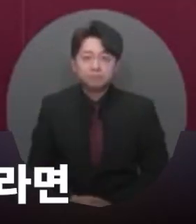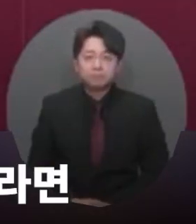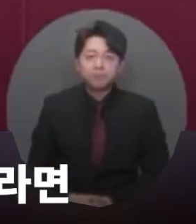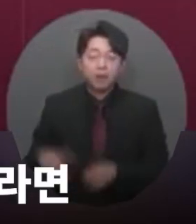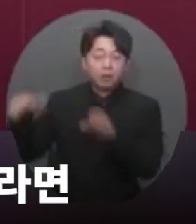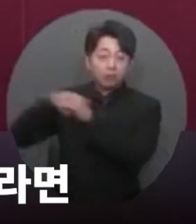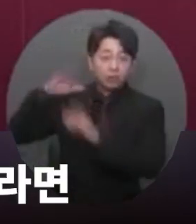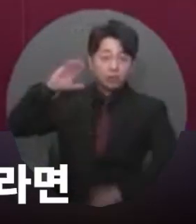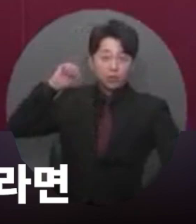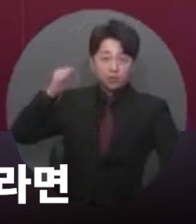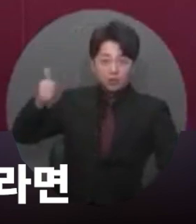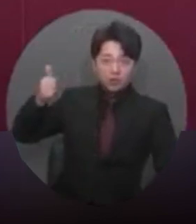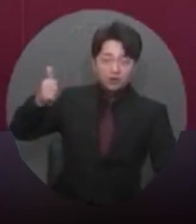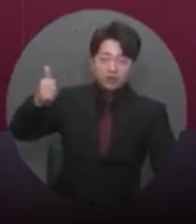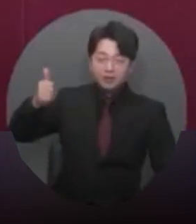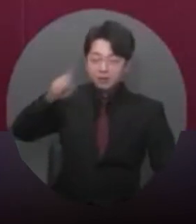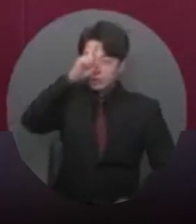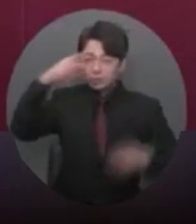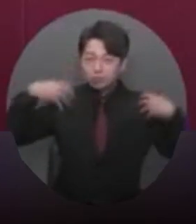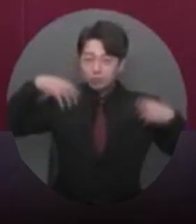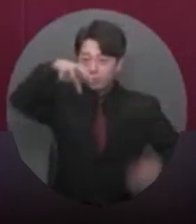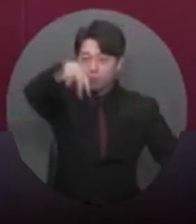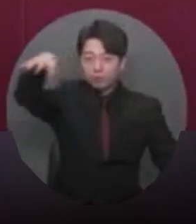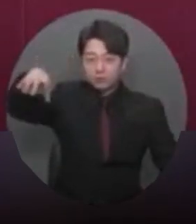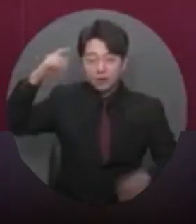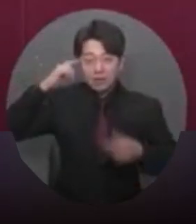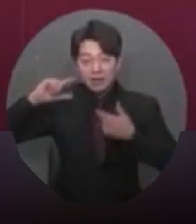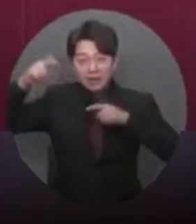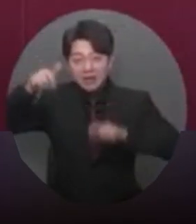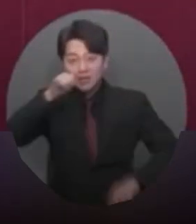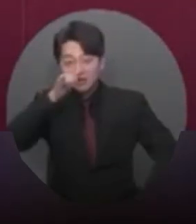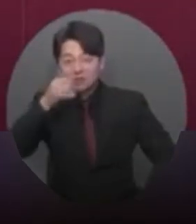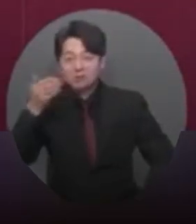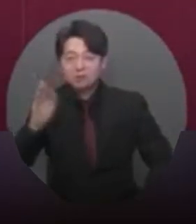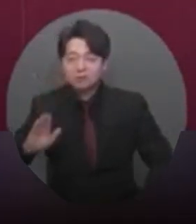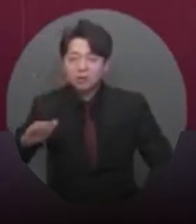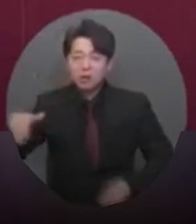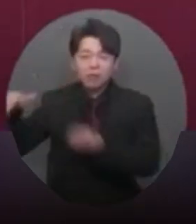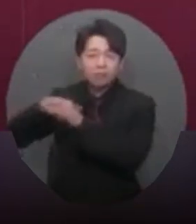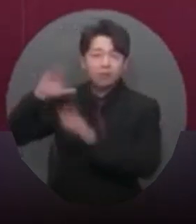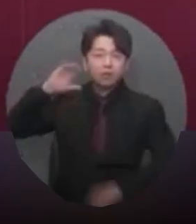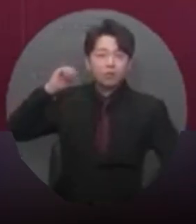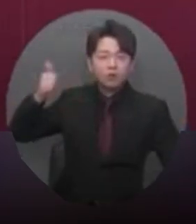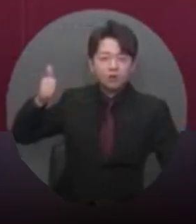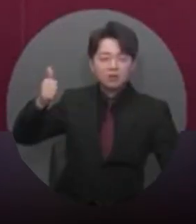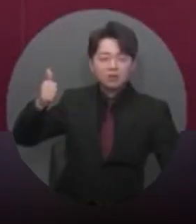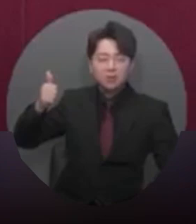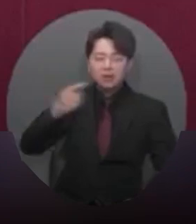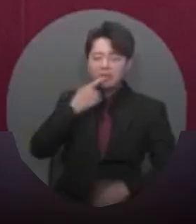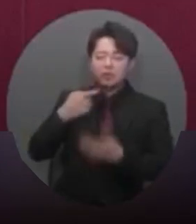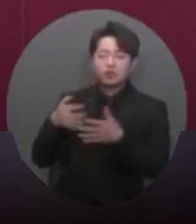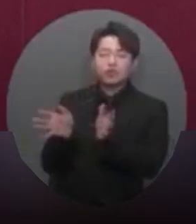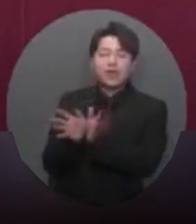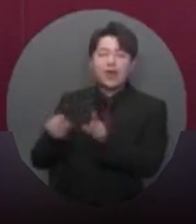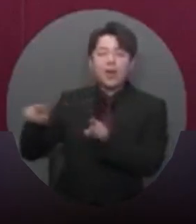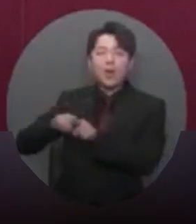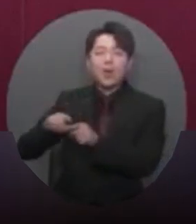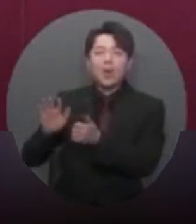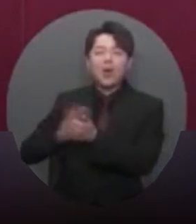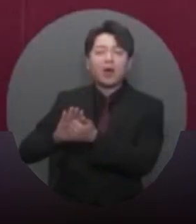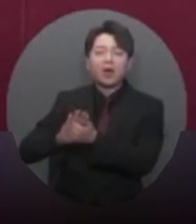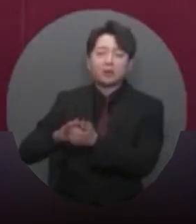반대의견이 지배적이라면 문재인 대통령 께서는 선거 에만 혈안이 되어 있는 여당 지도부 되게 신중한 입법을